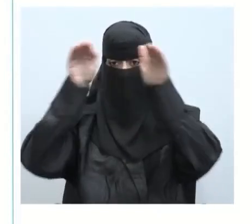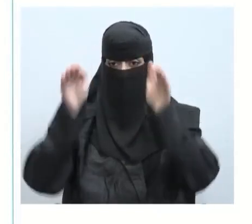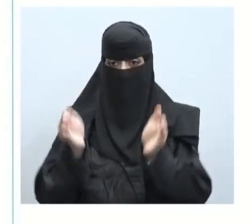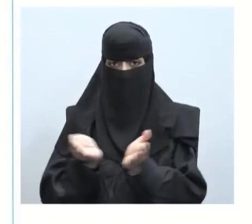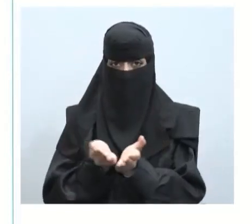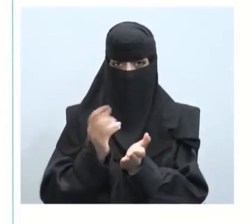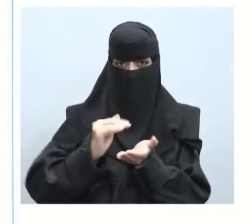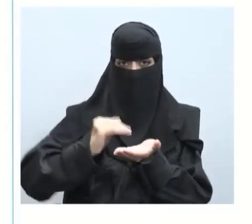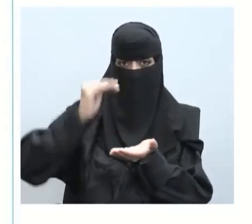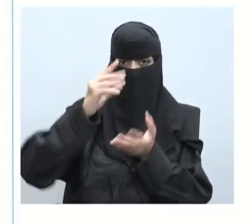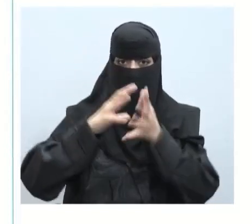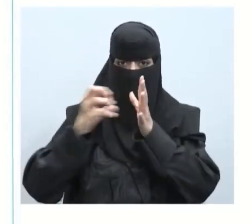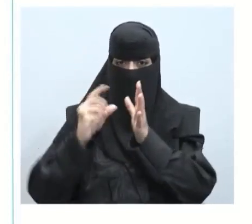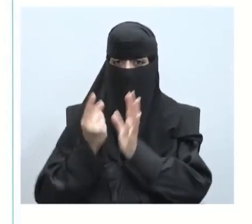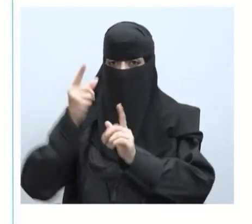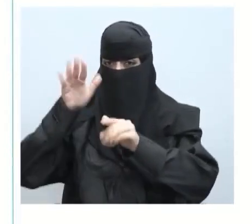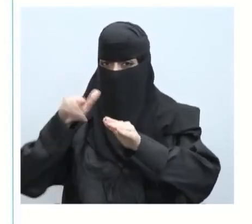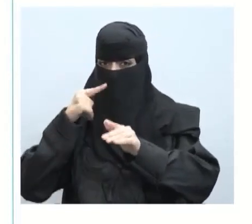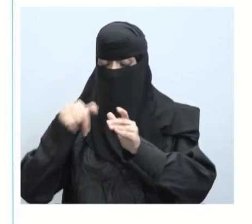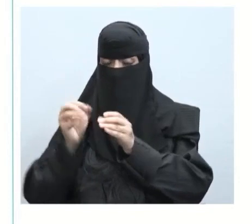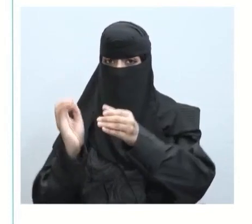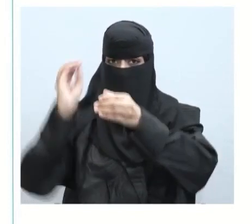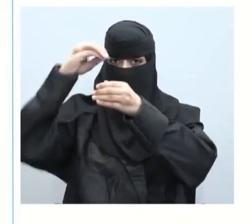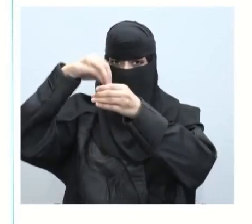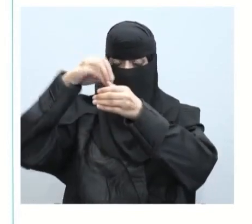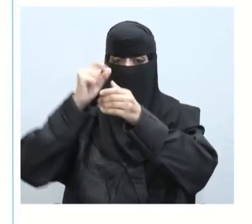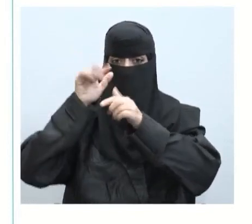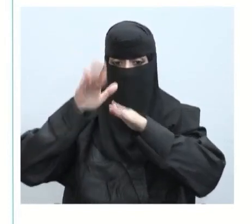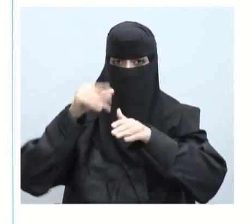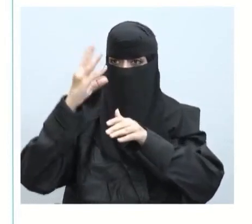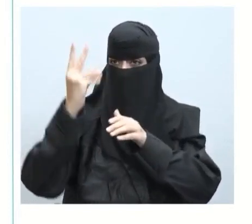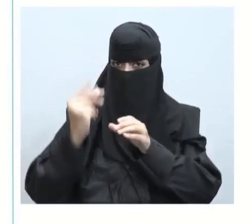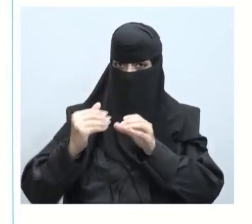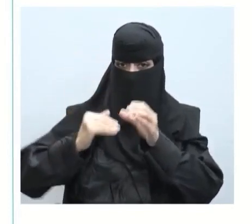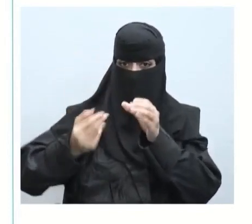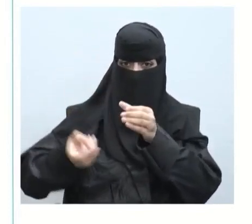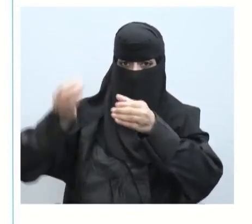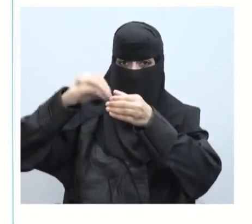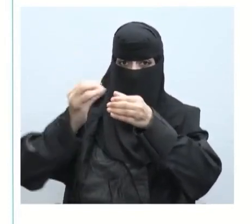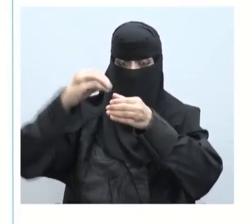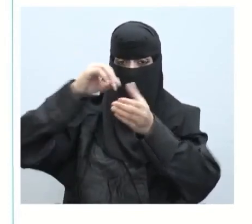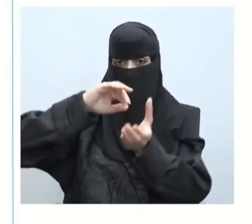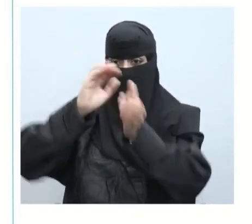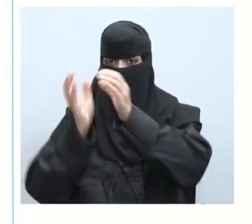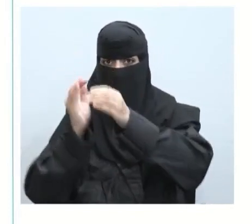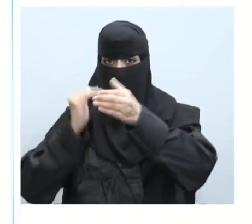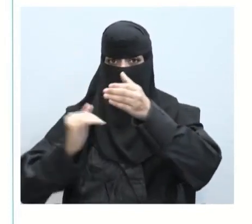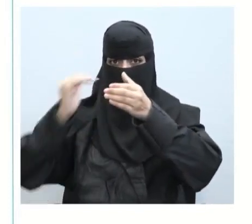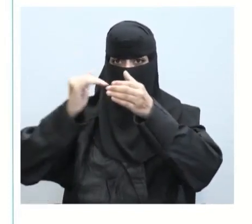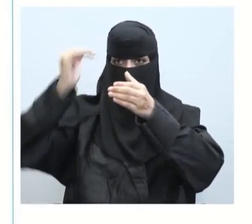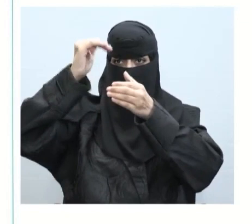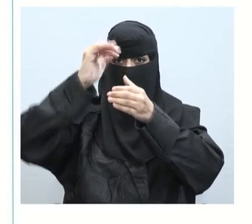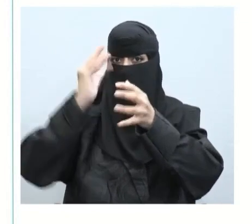سننشئ في هذا الدرس نموذجاً أولياً لحاوية قمامة تحسب متوسط عدد المرات المطلوبة لتصل إلى سعتها